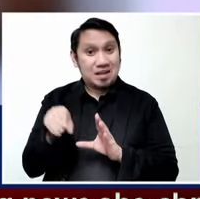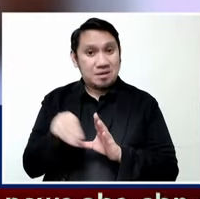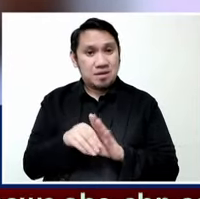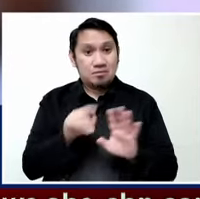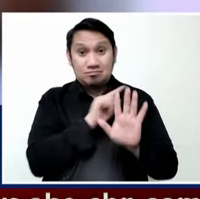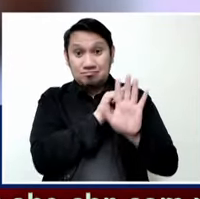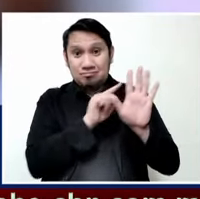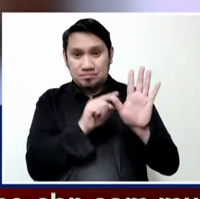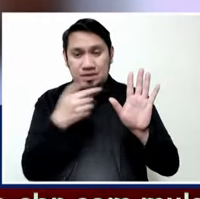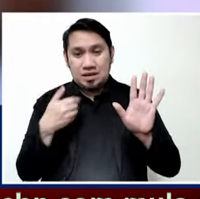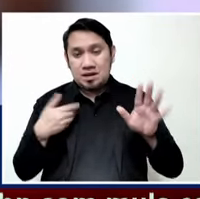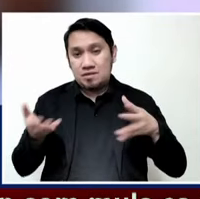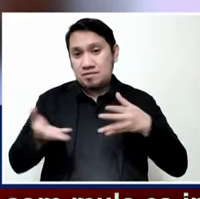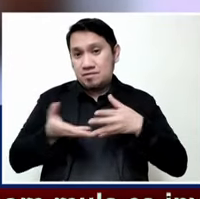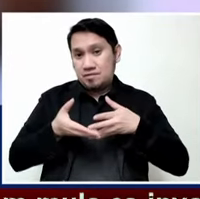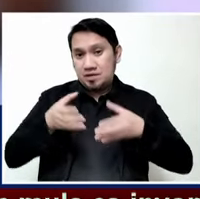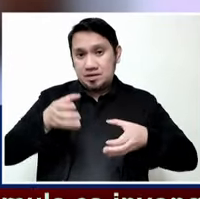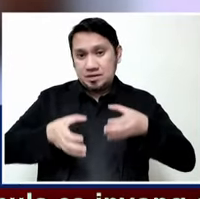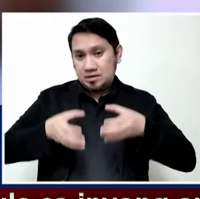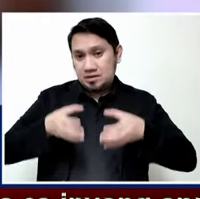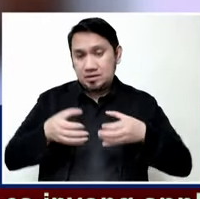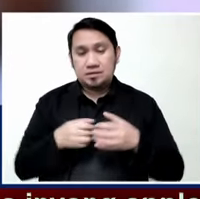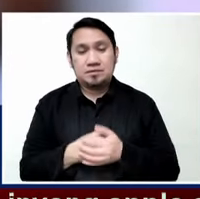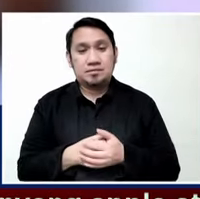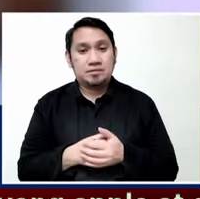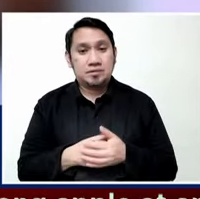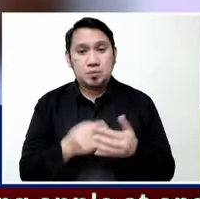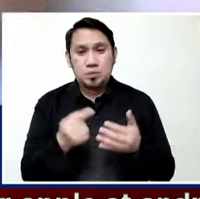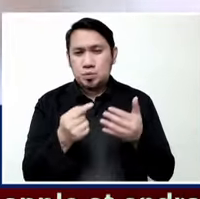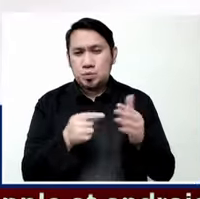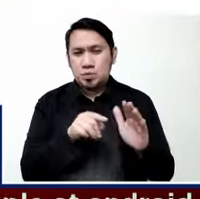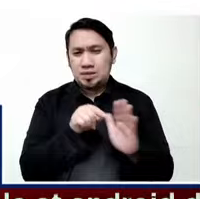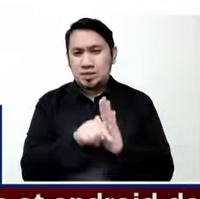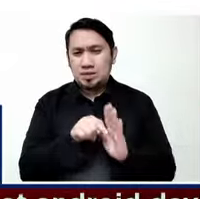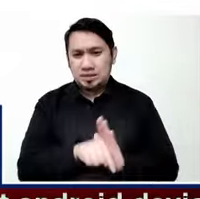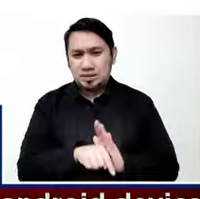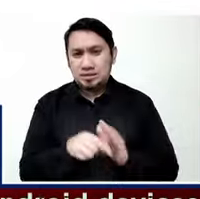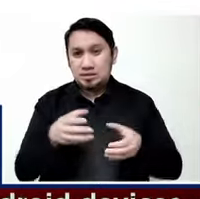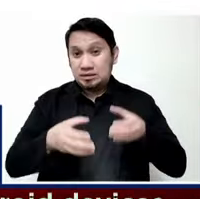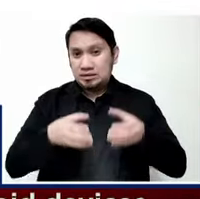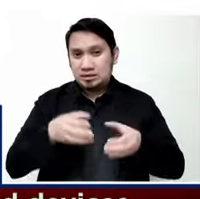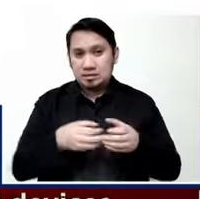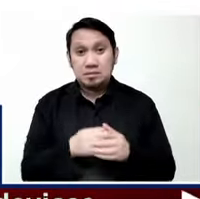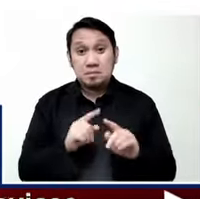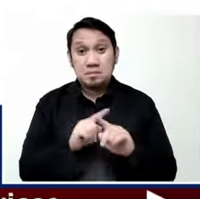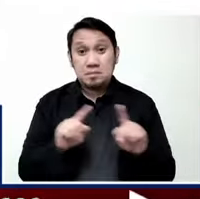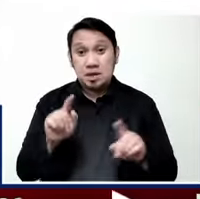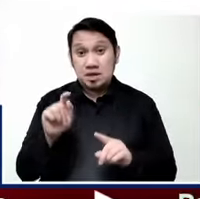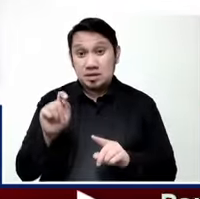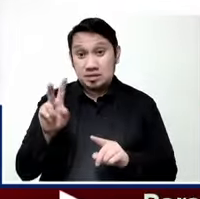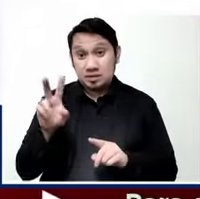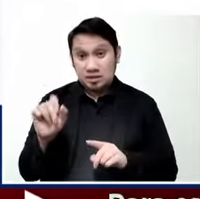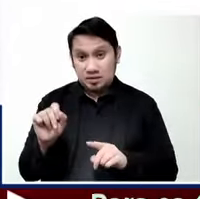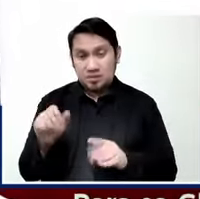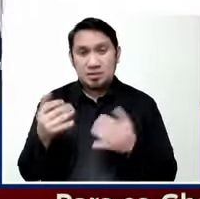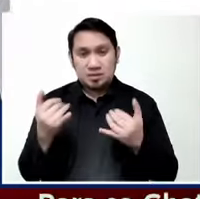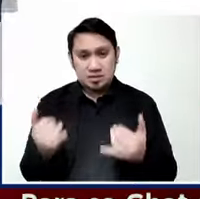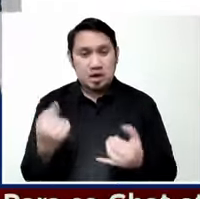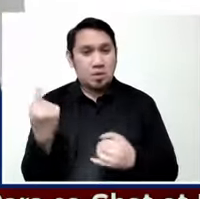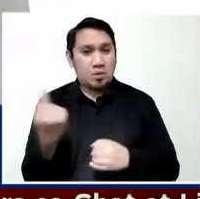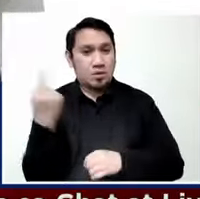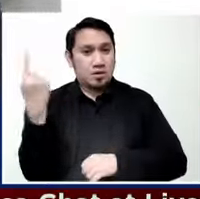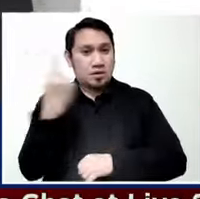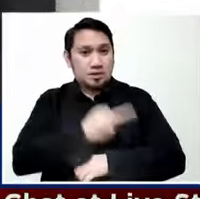ng kinasuhan ng murder, frustrated murder at attempted murder sa korte. Pero si Teves ngayong araw pa lang sinampahan ng mga